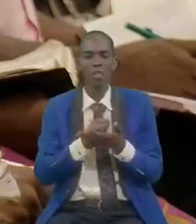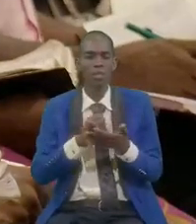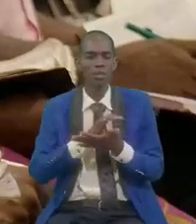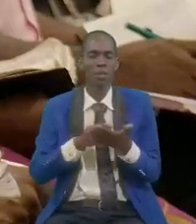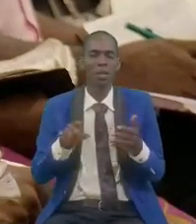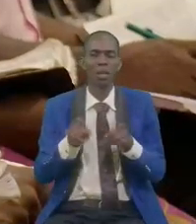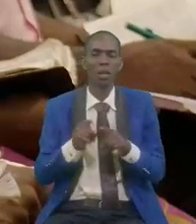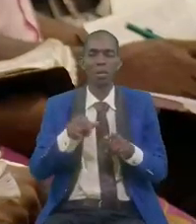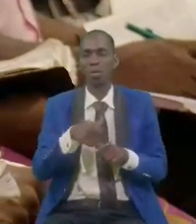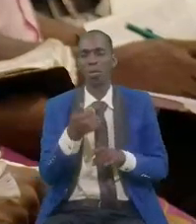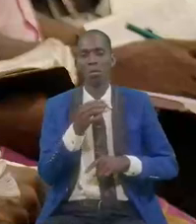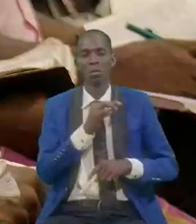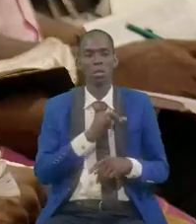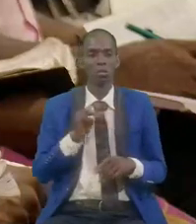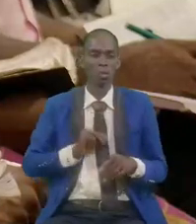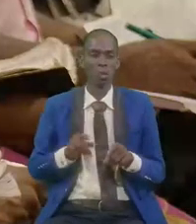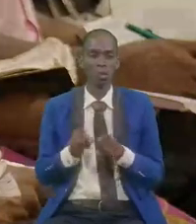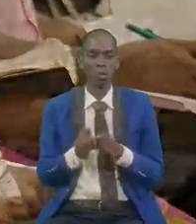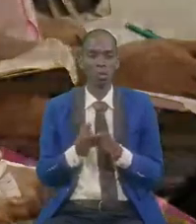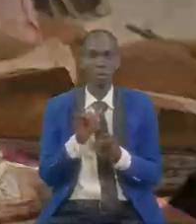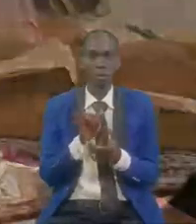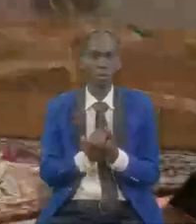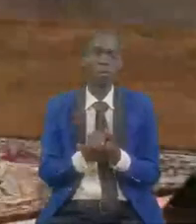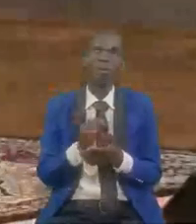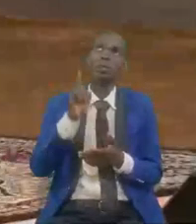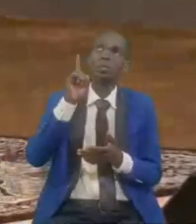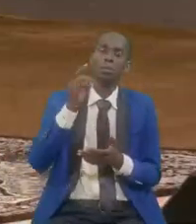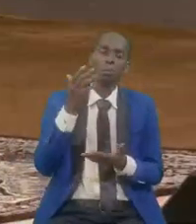aussi soient sanctifiés.